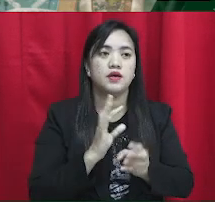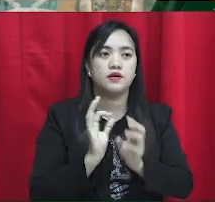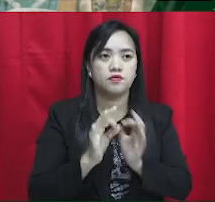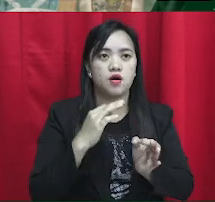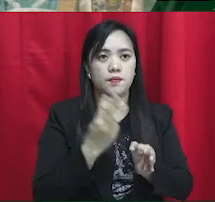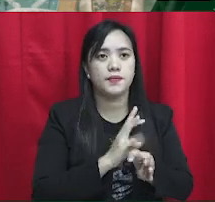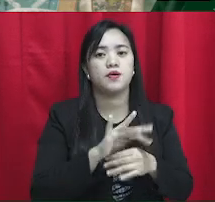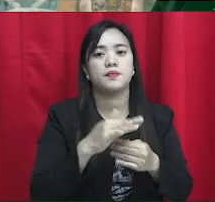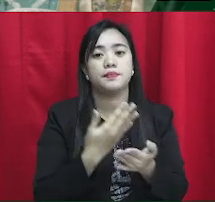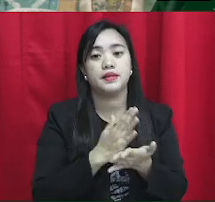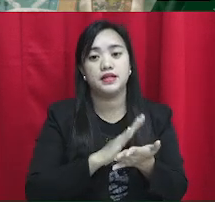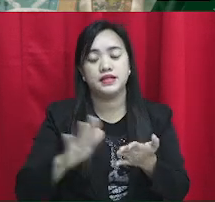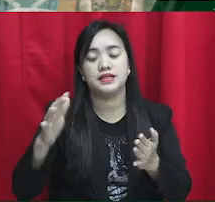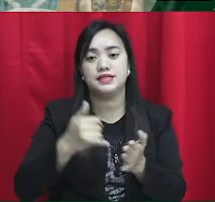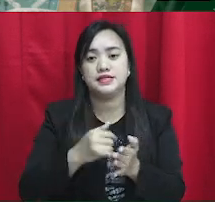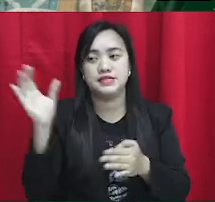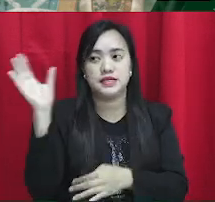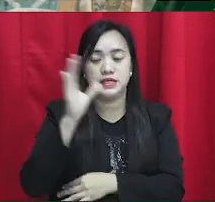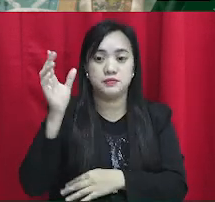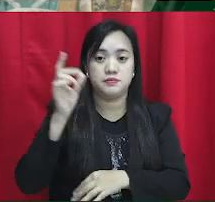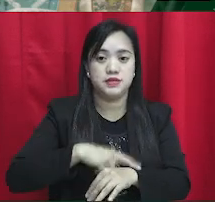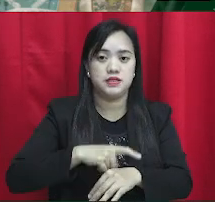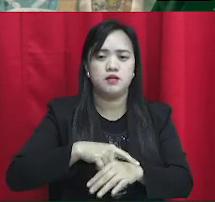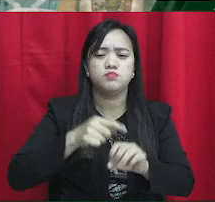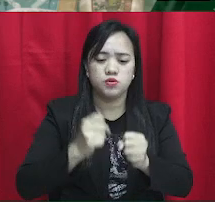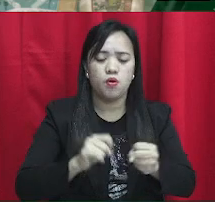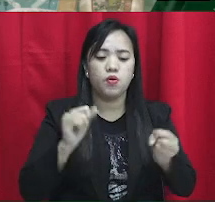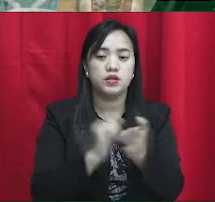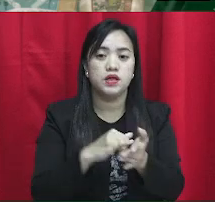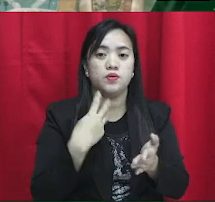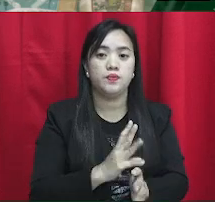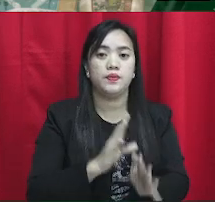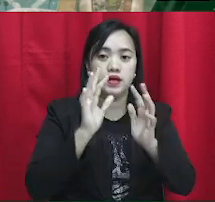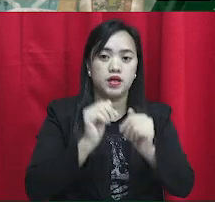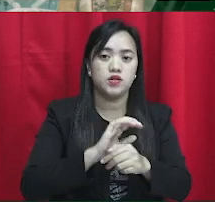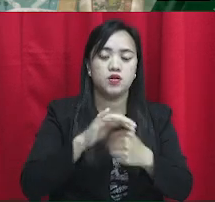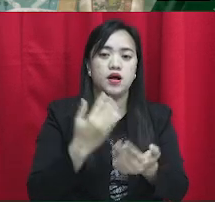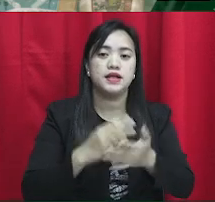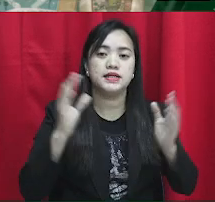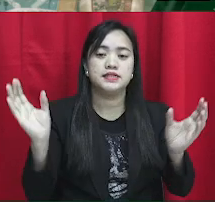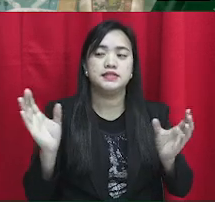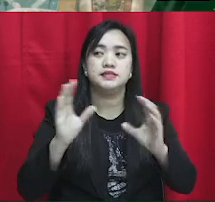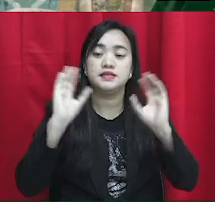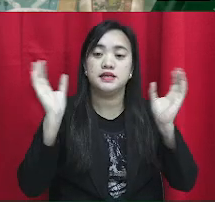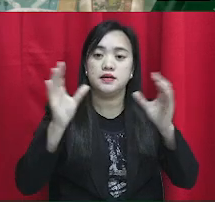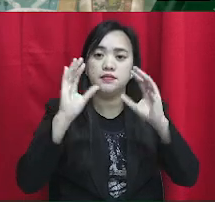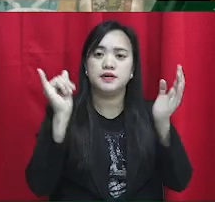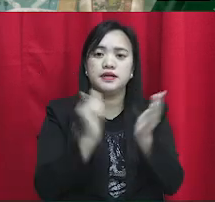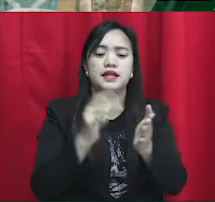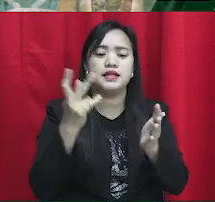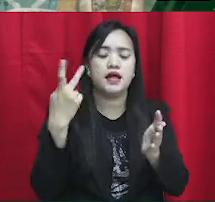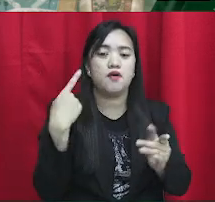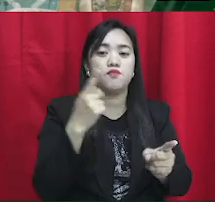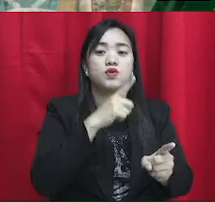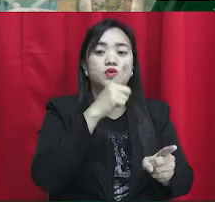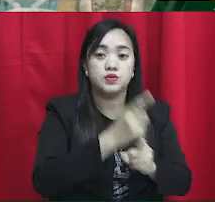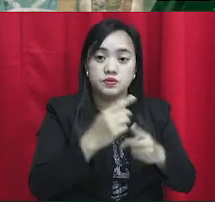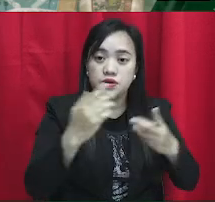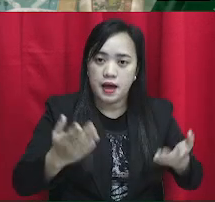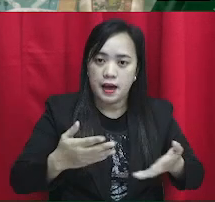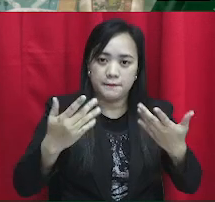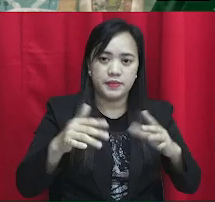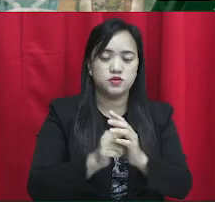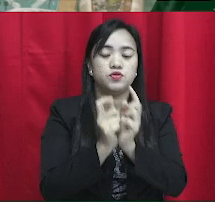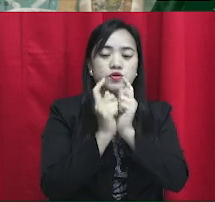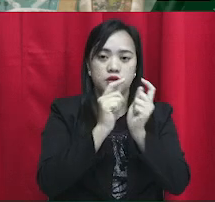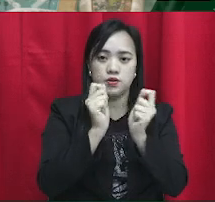this Christmas season. Yeah. Para makapag-celebrate tayo ng Pasko na tunay na may kasiyahan sa Diyos. Kasi